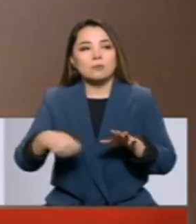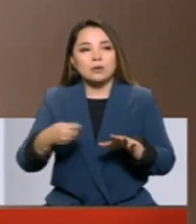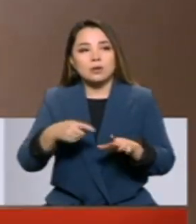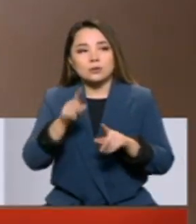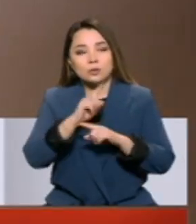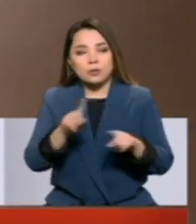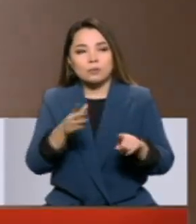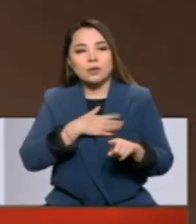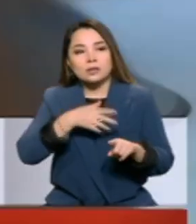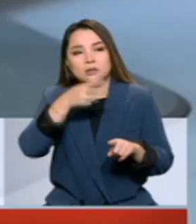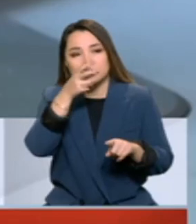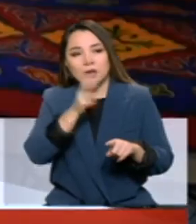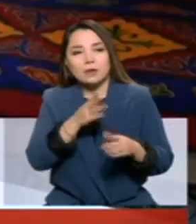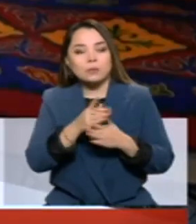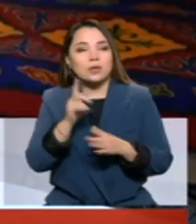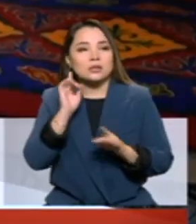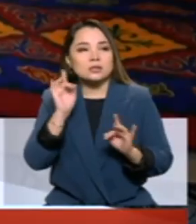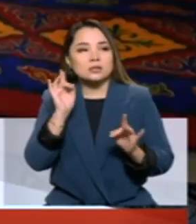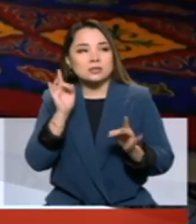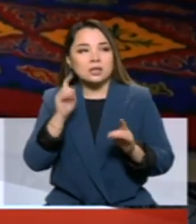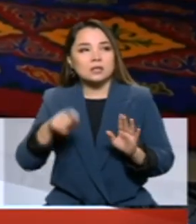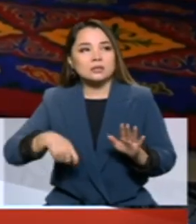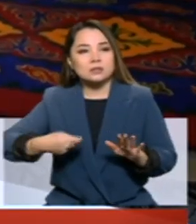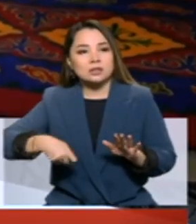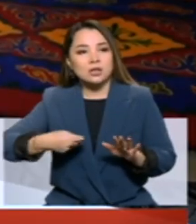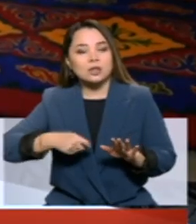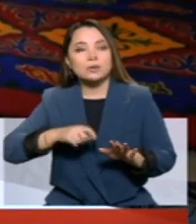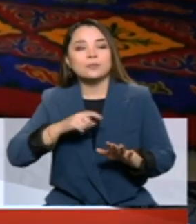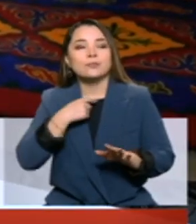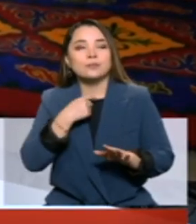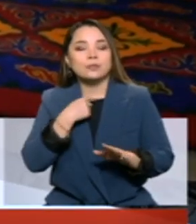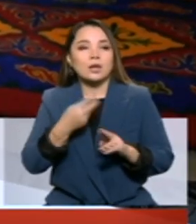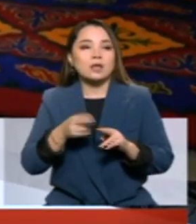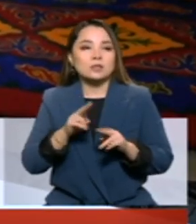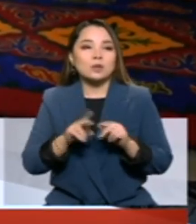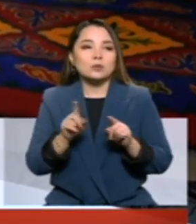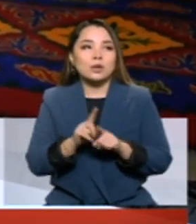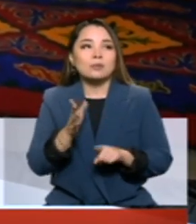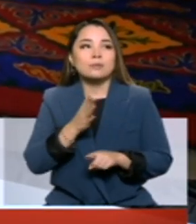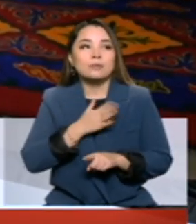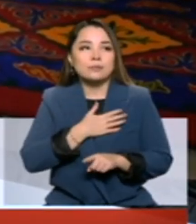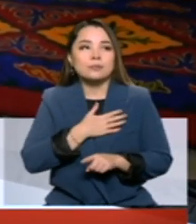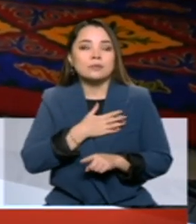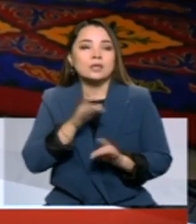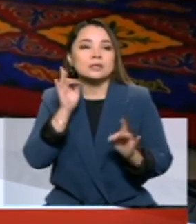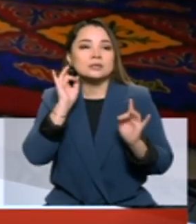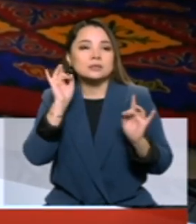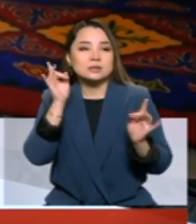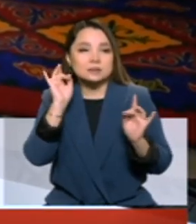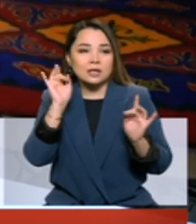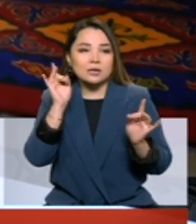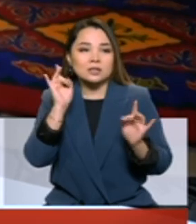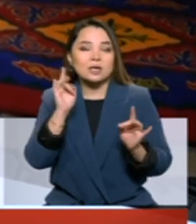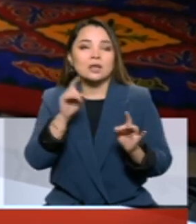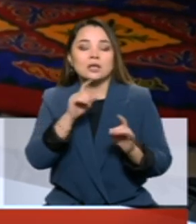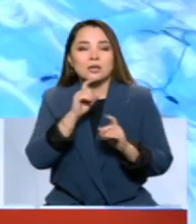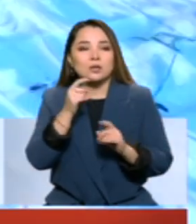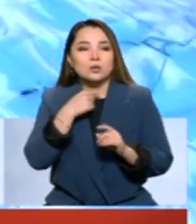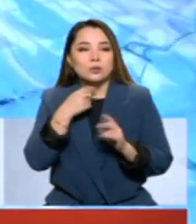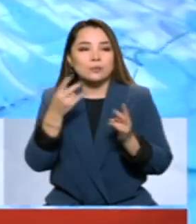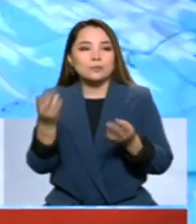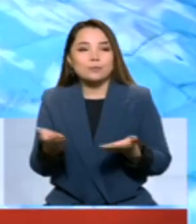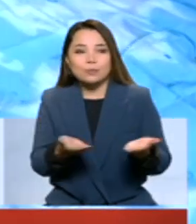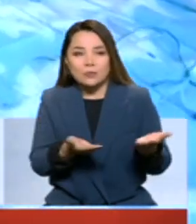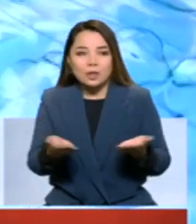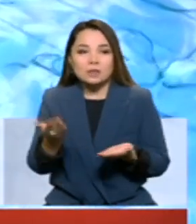қалсам, мен сағынам сол дауысты. Тігін машинамның үні мені өзінің сондай бір сыңғырлаған үніменен әлдилеп,